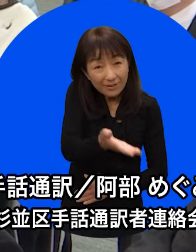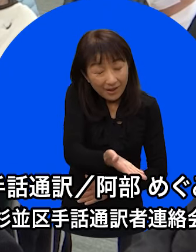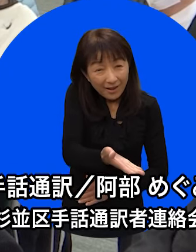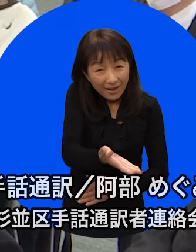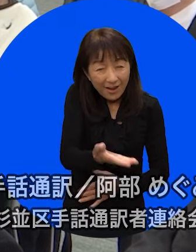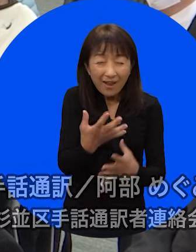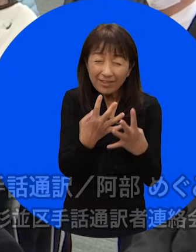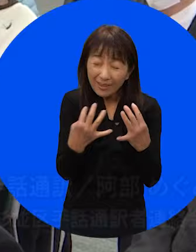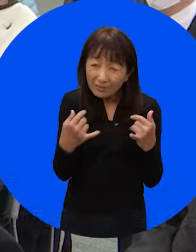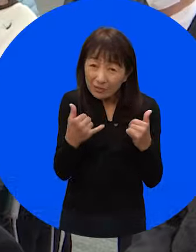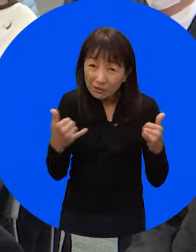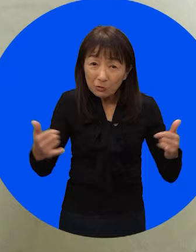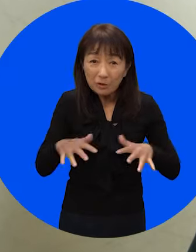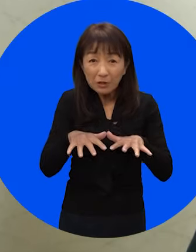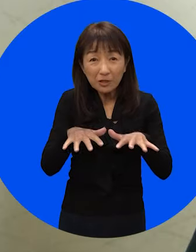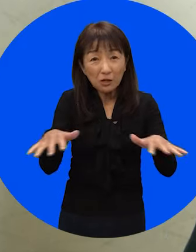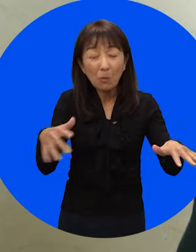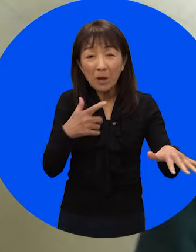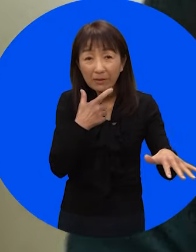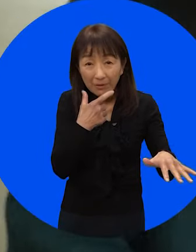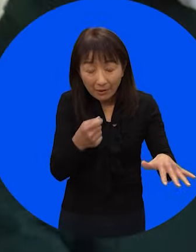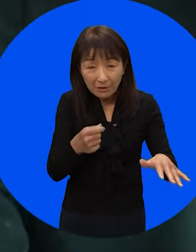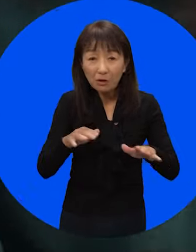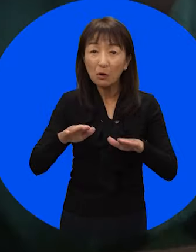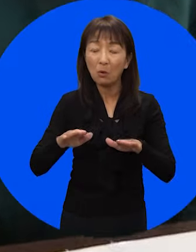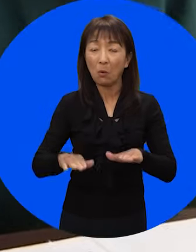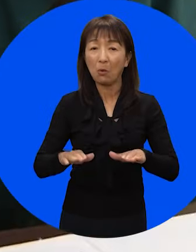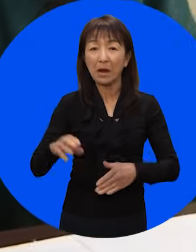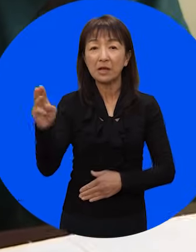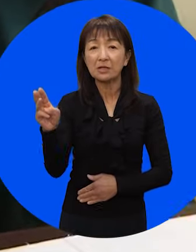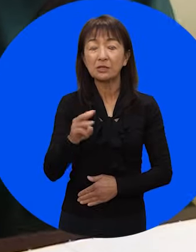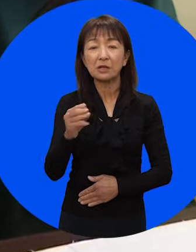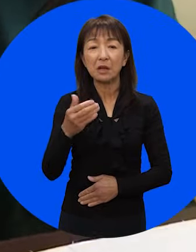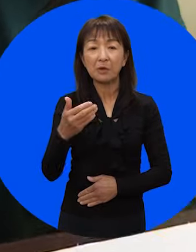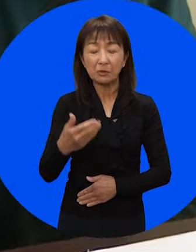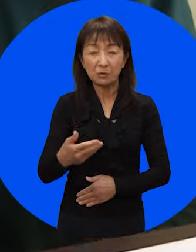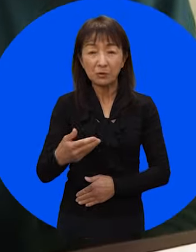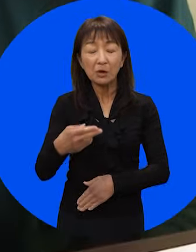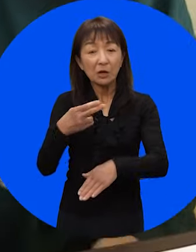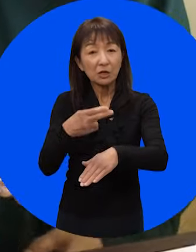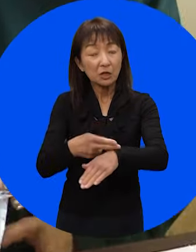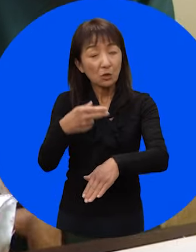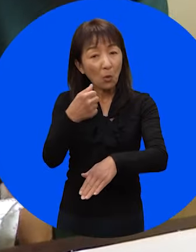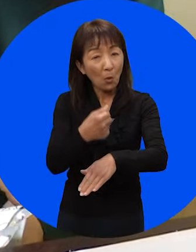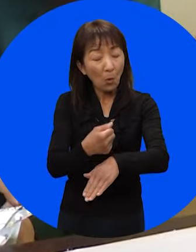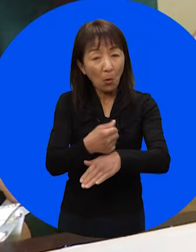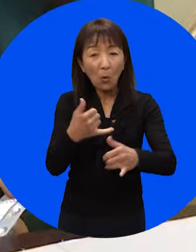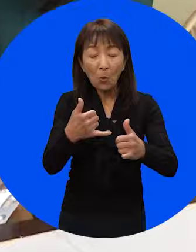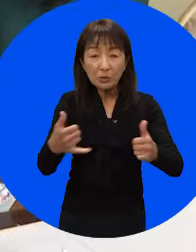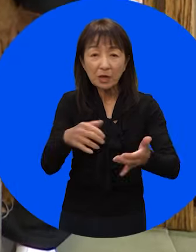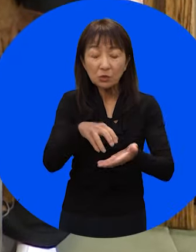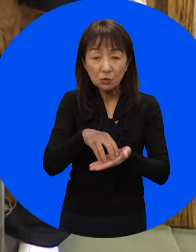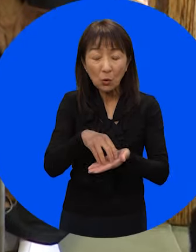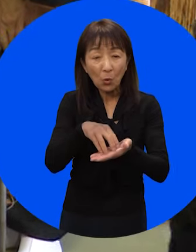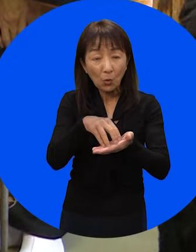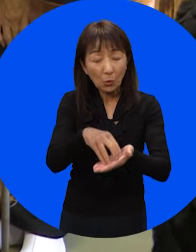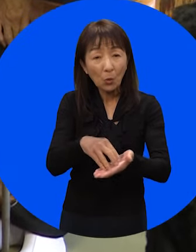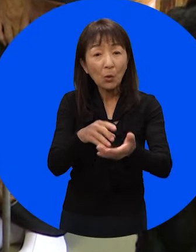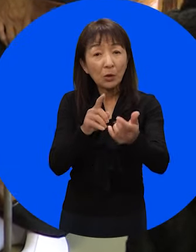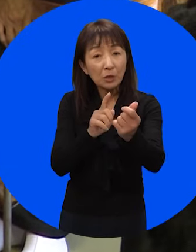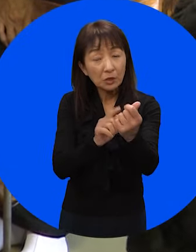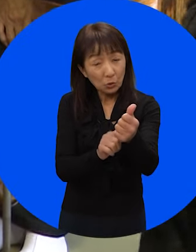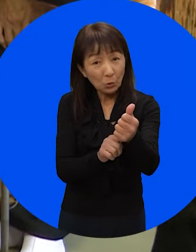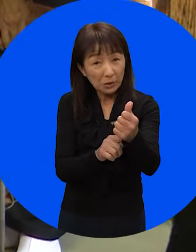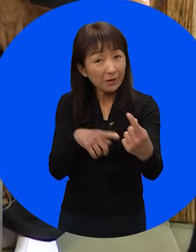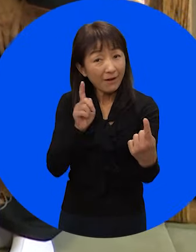人に伝えたい。今回は杉並区技能功労者表彰を受賞された方をお訪ねし、お仕事の実